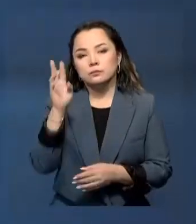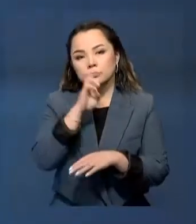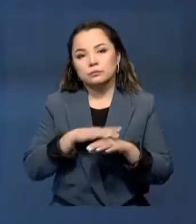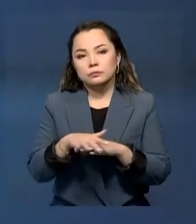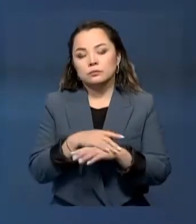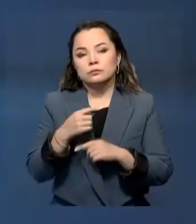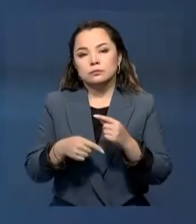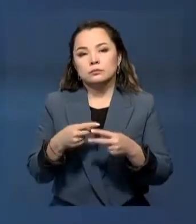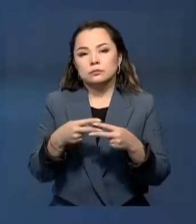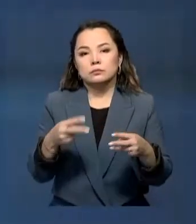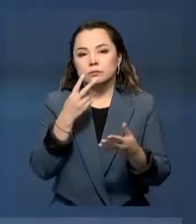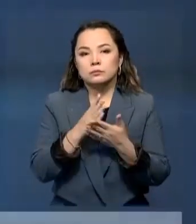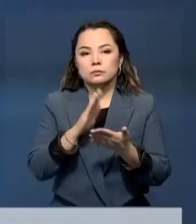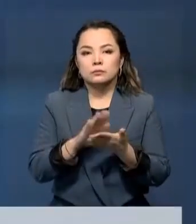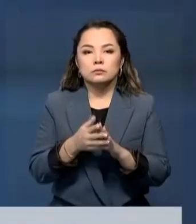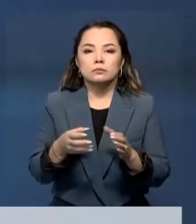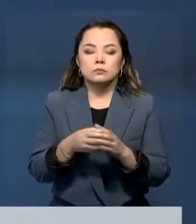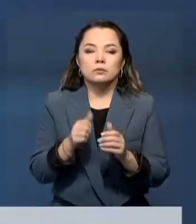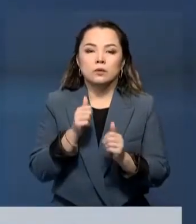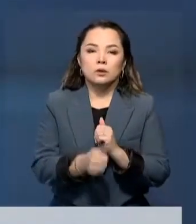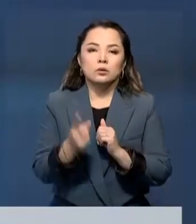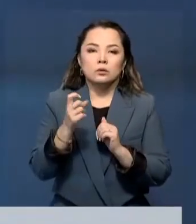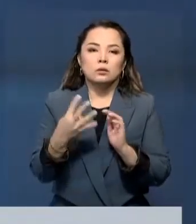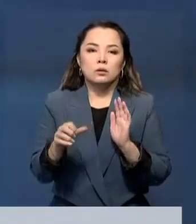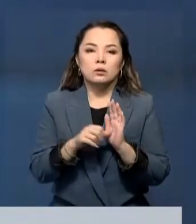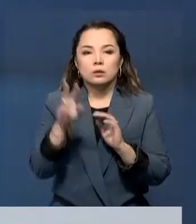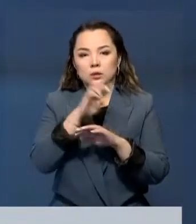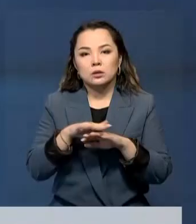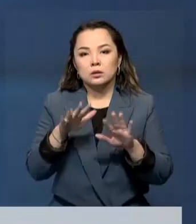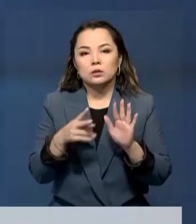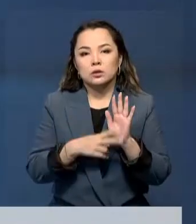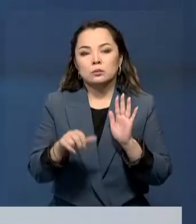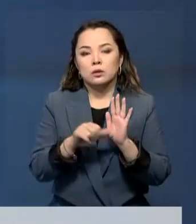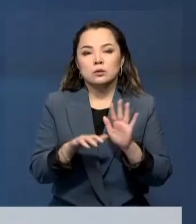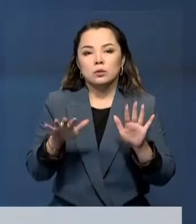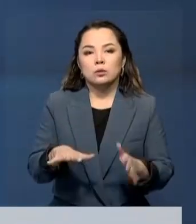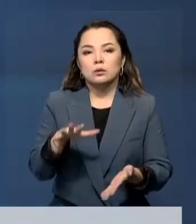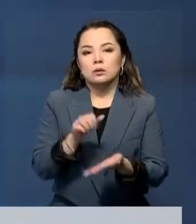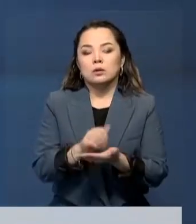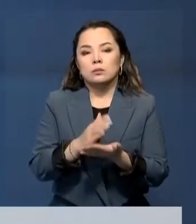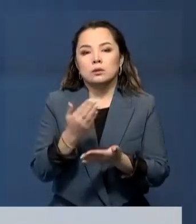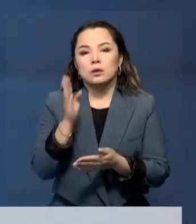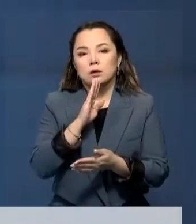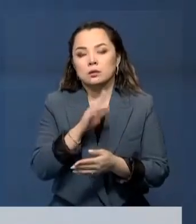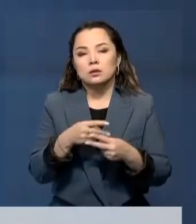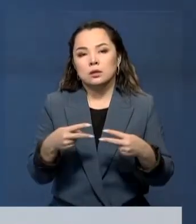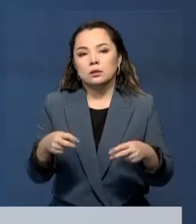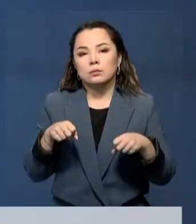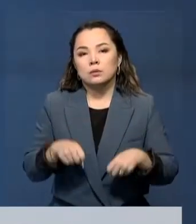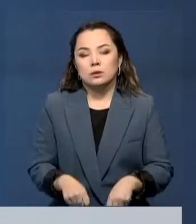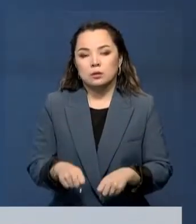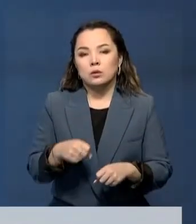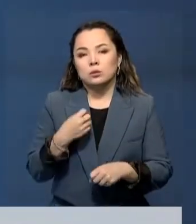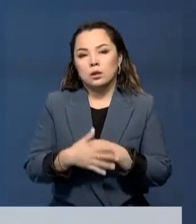Еліміз гендерлік теңдік жөніндегі жағандық рейтингте 146 елдің ішінен 76-шы орында алып отыр. Әйелдер теңдігі